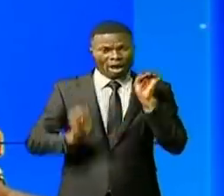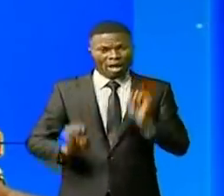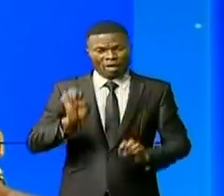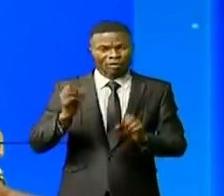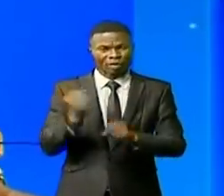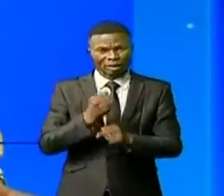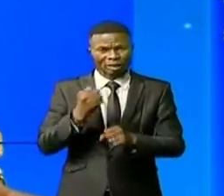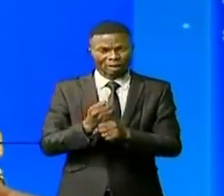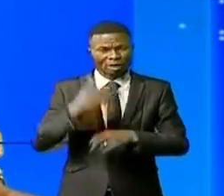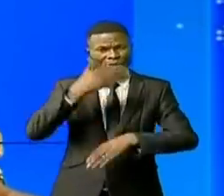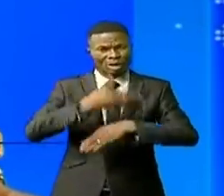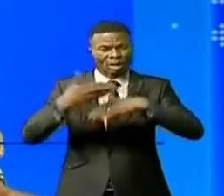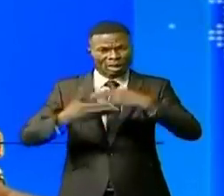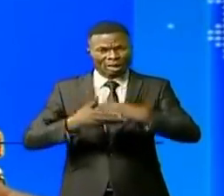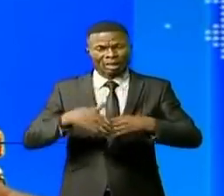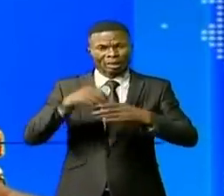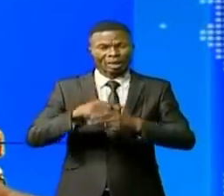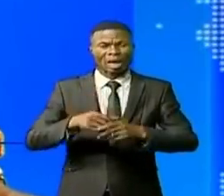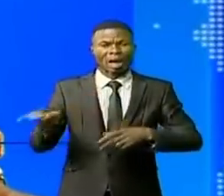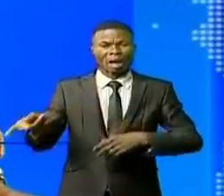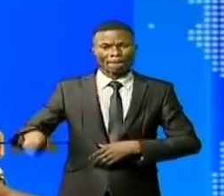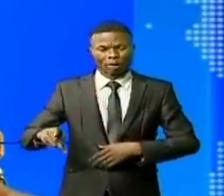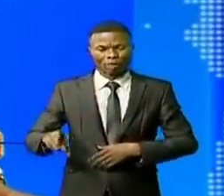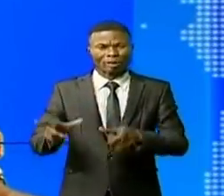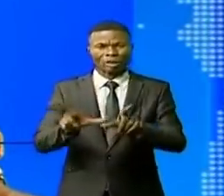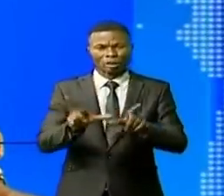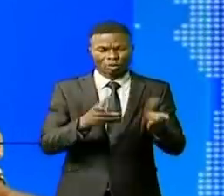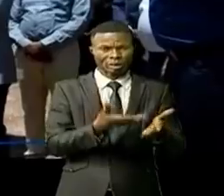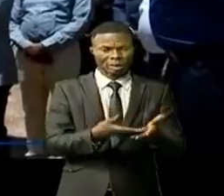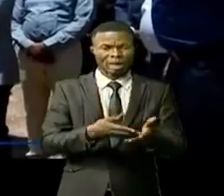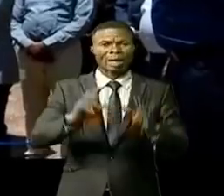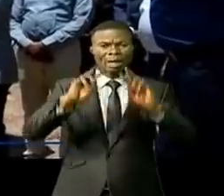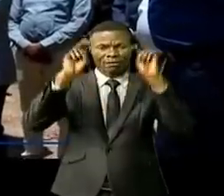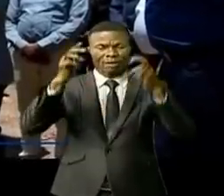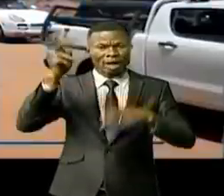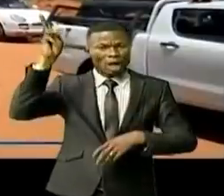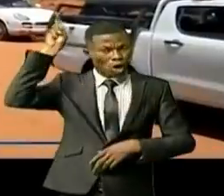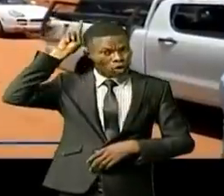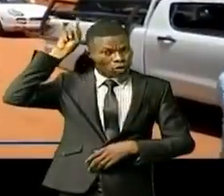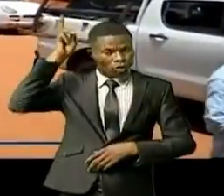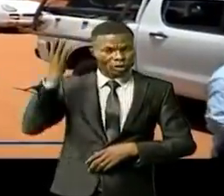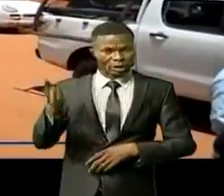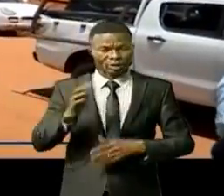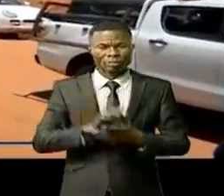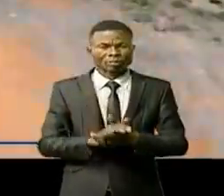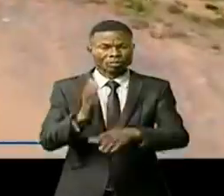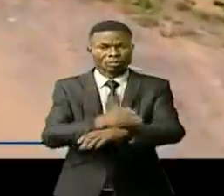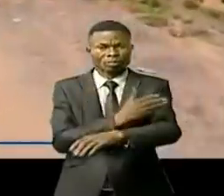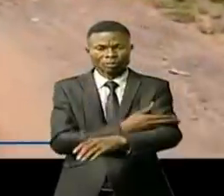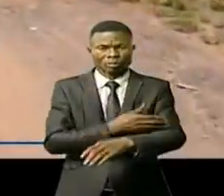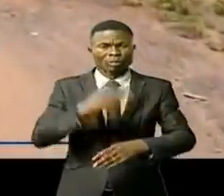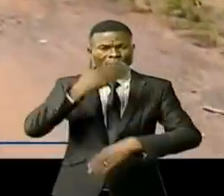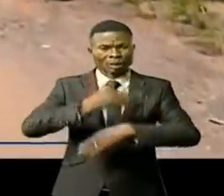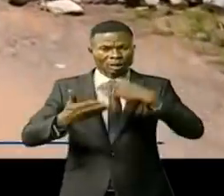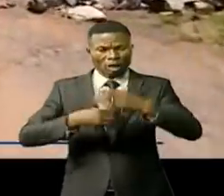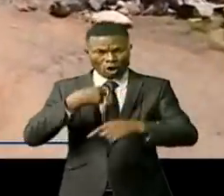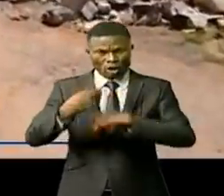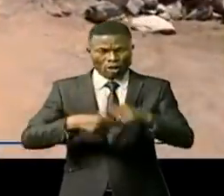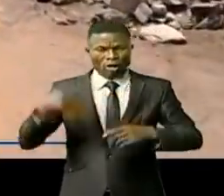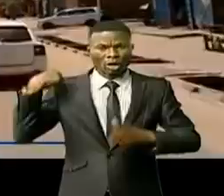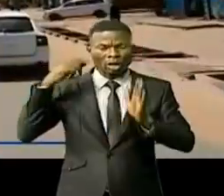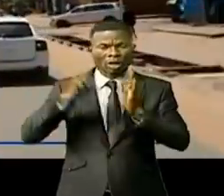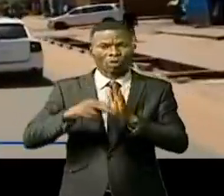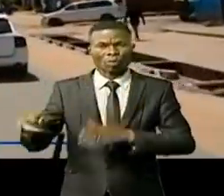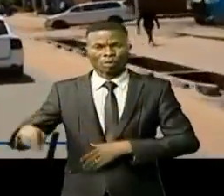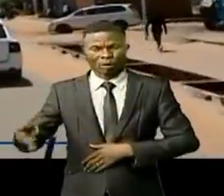travaux d'infrastructure à travers la ville de Kolwezi. Palper les réalités sur l'évolution des chantiers ouverts par le gouvernement